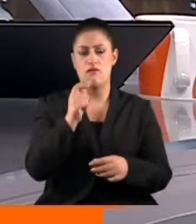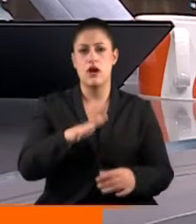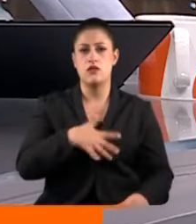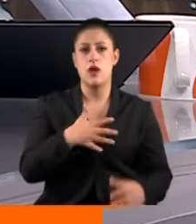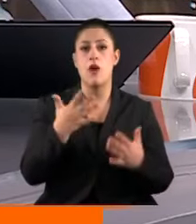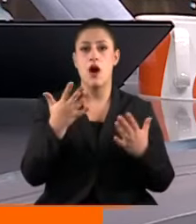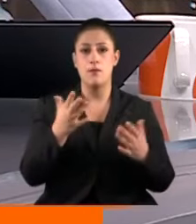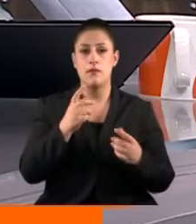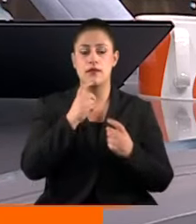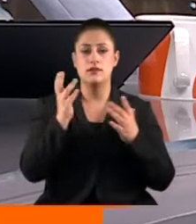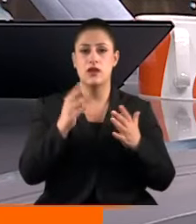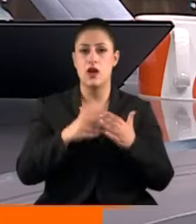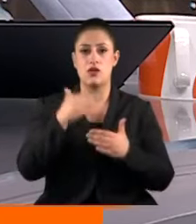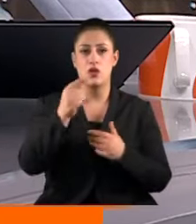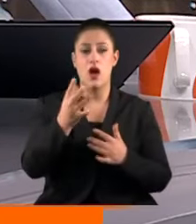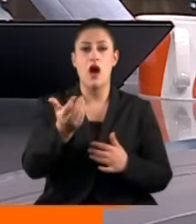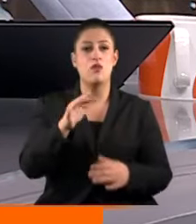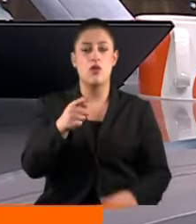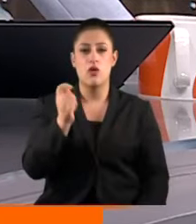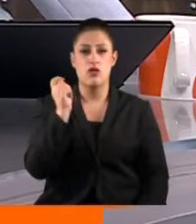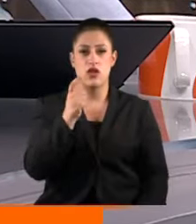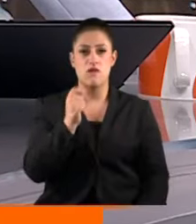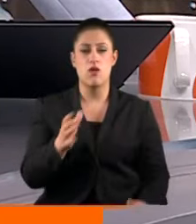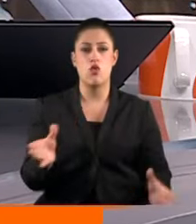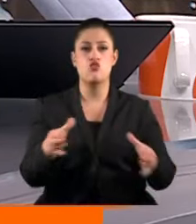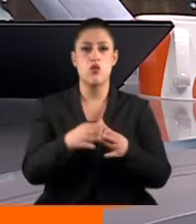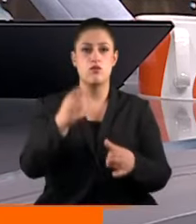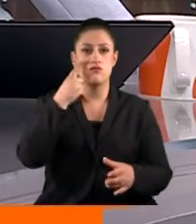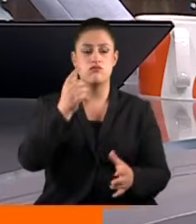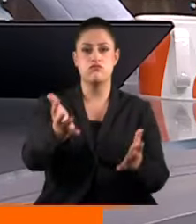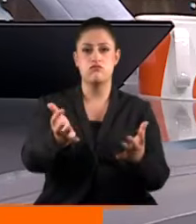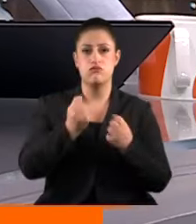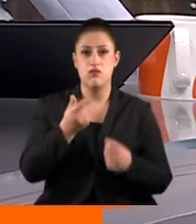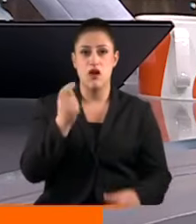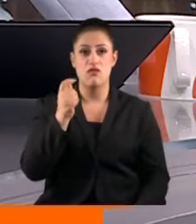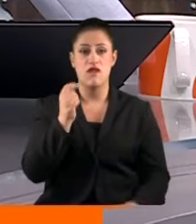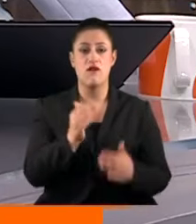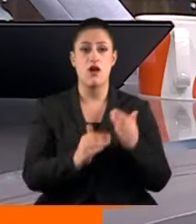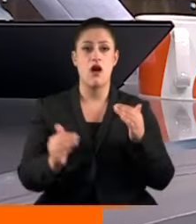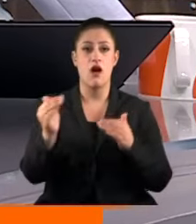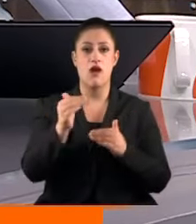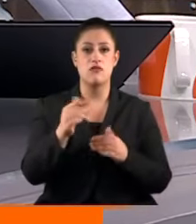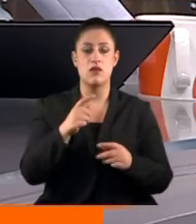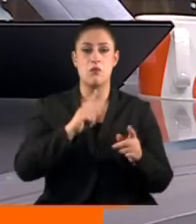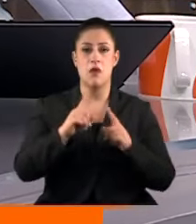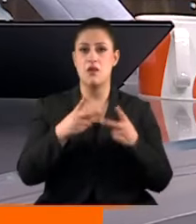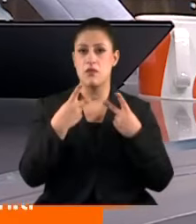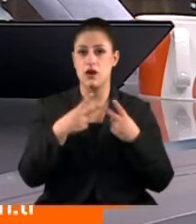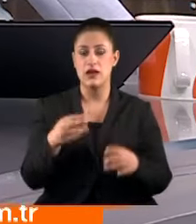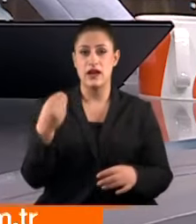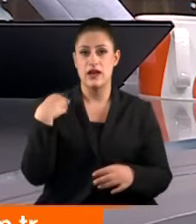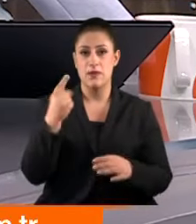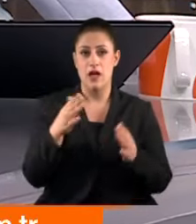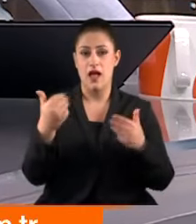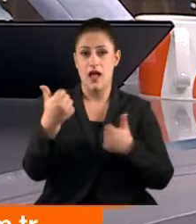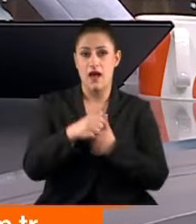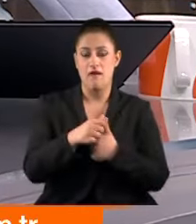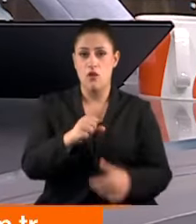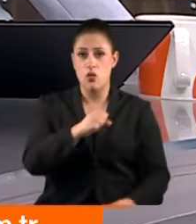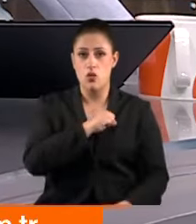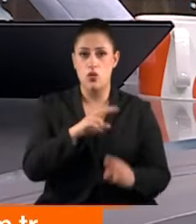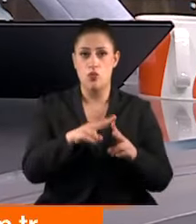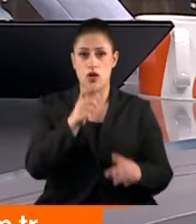ama yıllar sonra almadığı o nafakayı toplu olarak aldı. Bu da yetmedi. Nafaka artırım davası açtı. Yeni bir yuva kurmaya korkan Murat